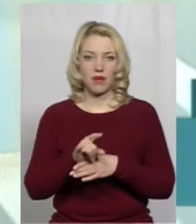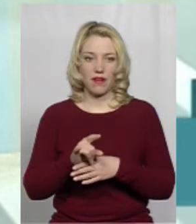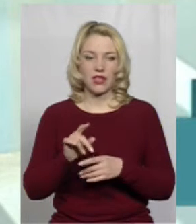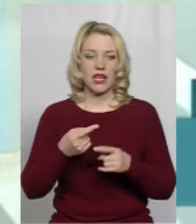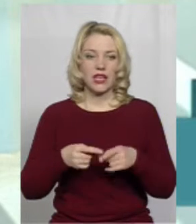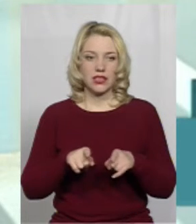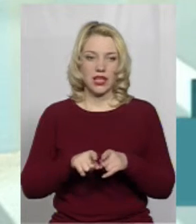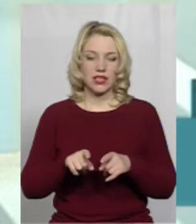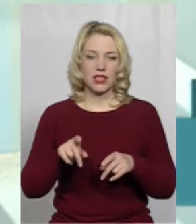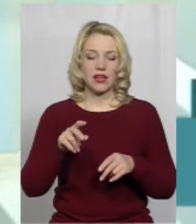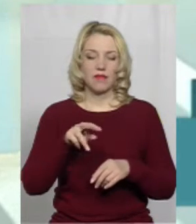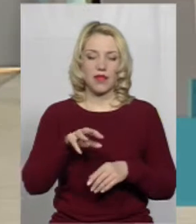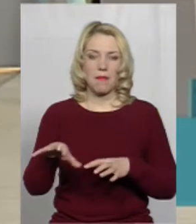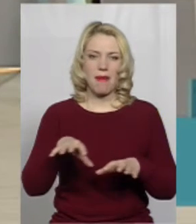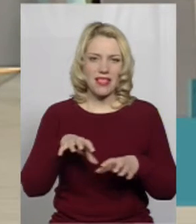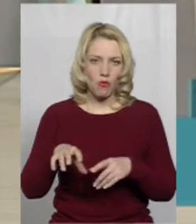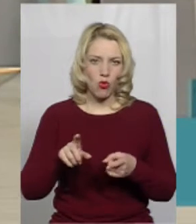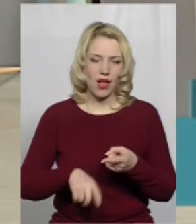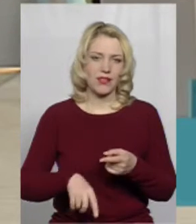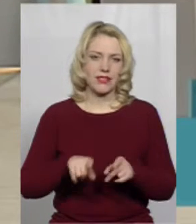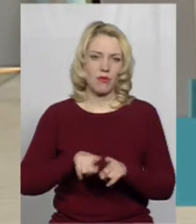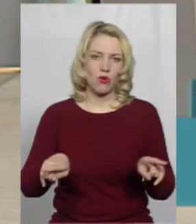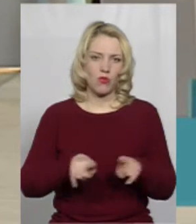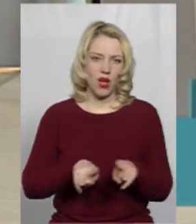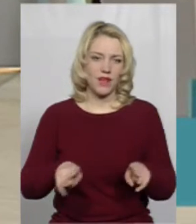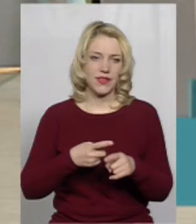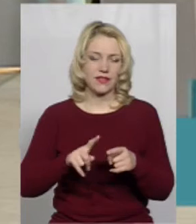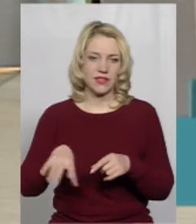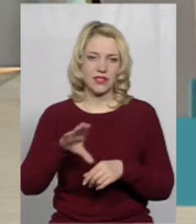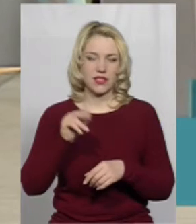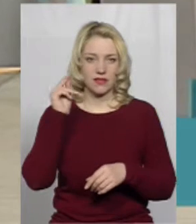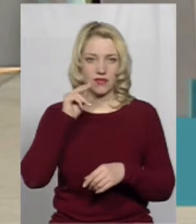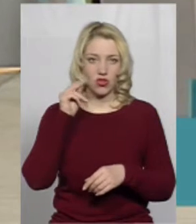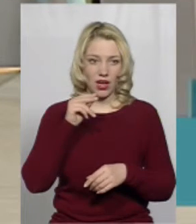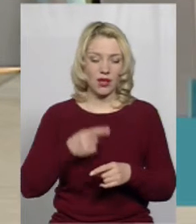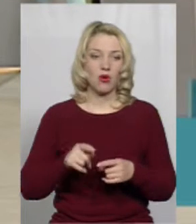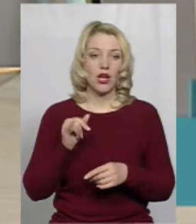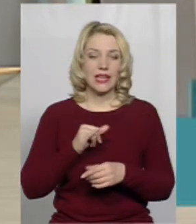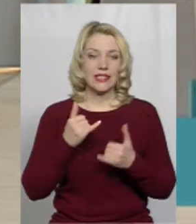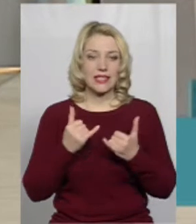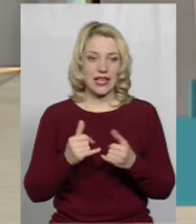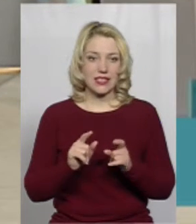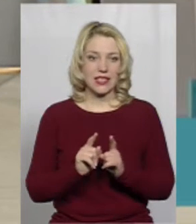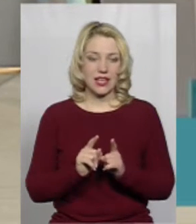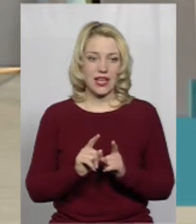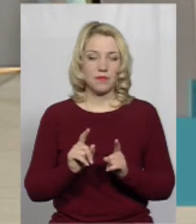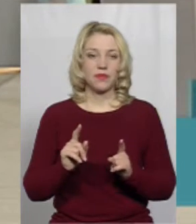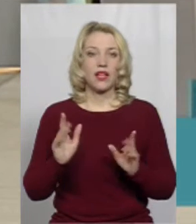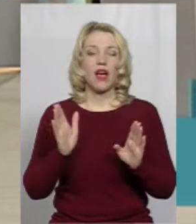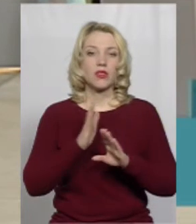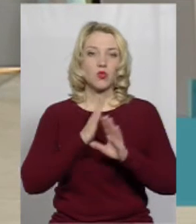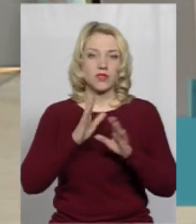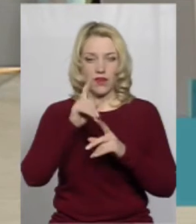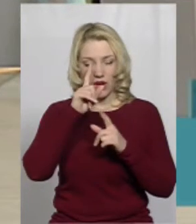І ми оці маркери маніпуляцій, пропаганди, ми це все вивчаємо. І зараз така атмосфера